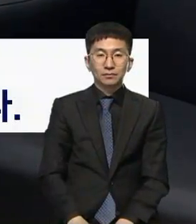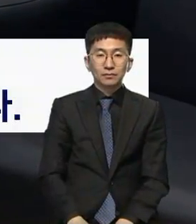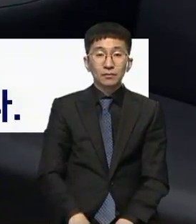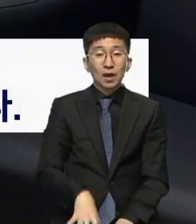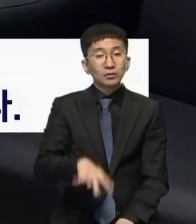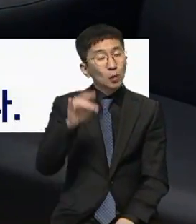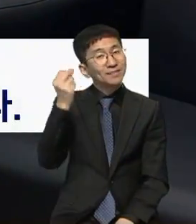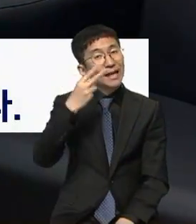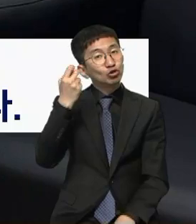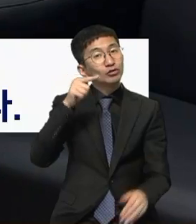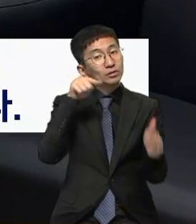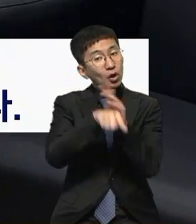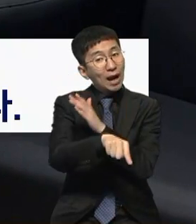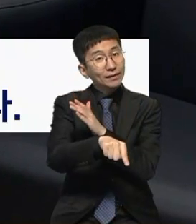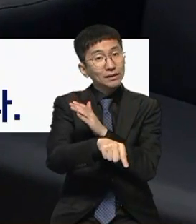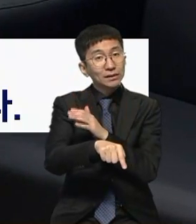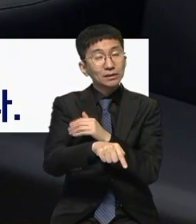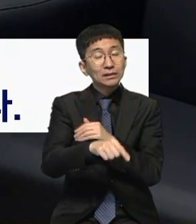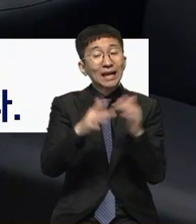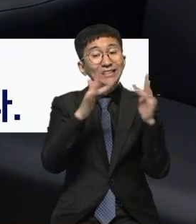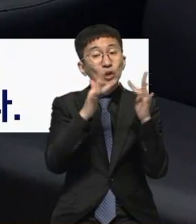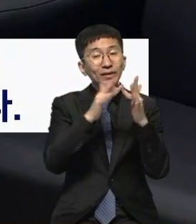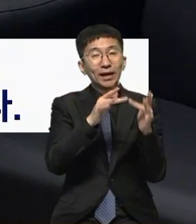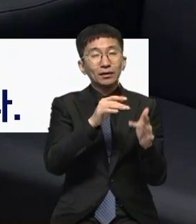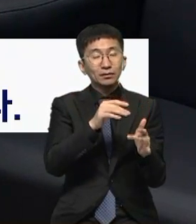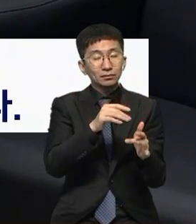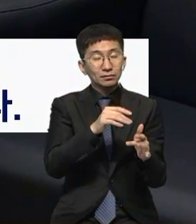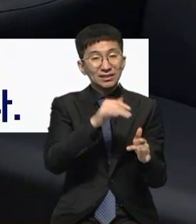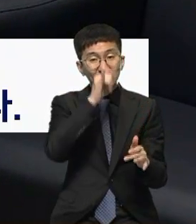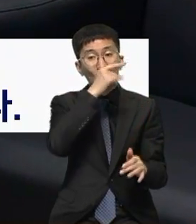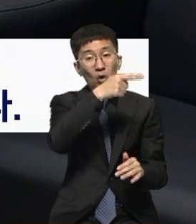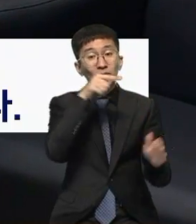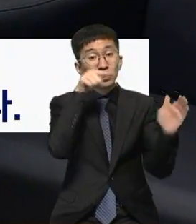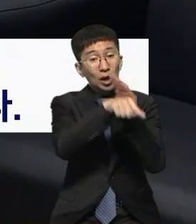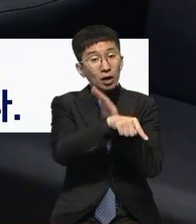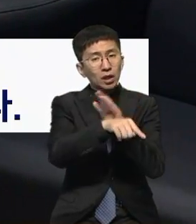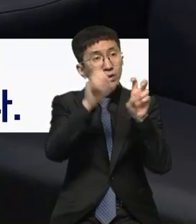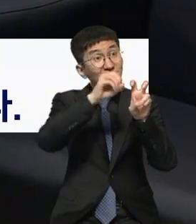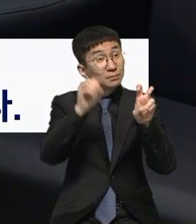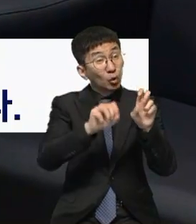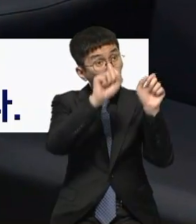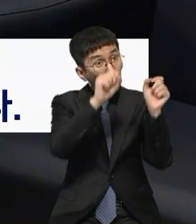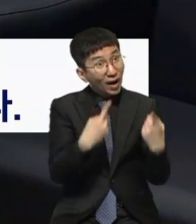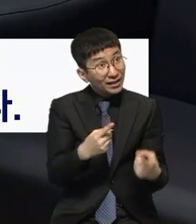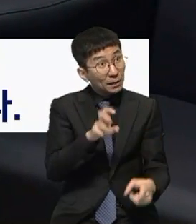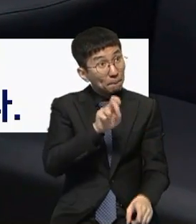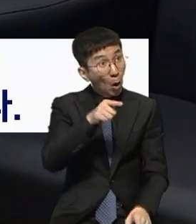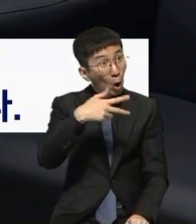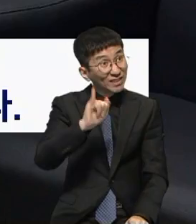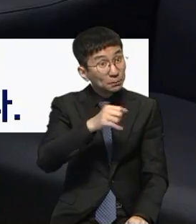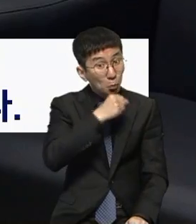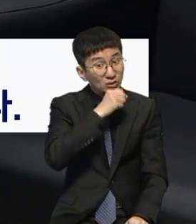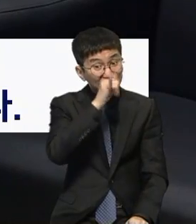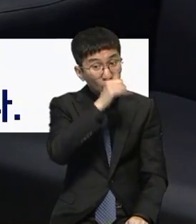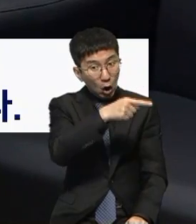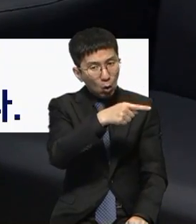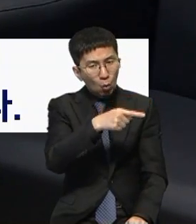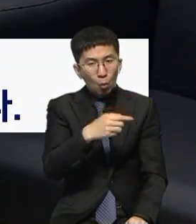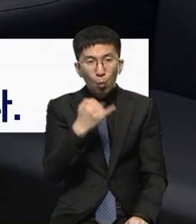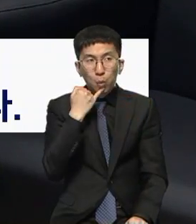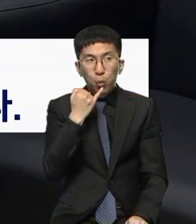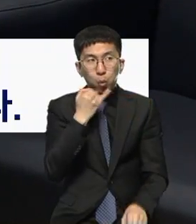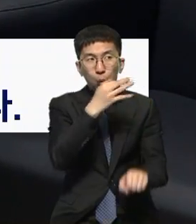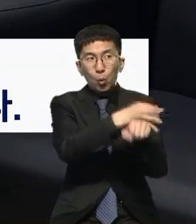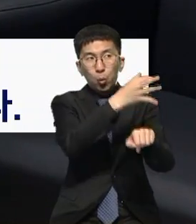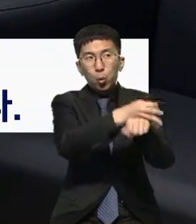자주 이용하는 온라인 구매 쇼핑몰이 있어서 거기에 20% 할인하는 머지 포인트를 보고 이제 여러